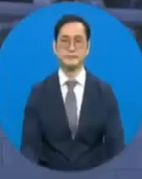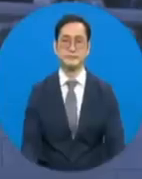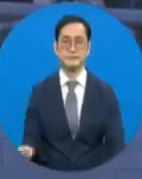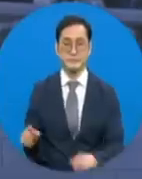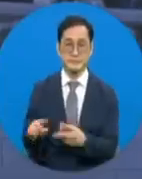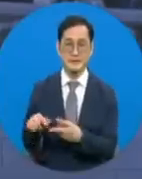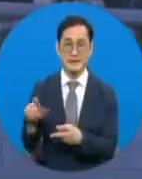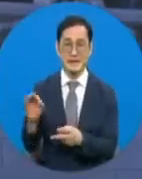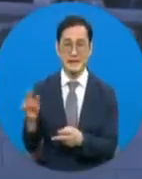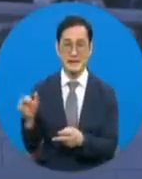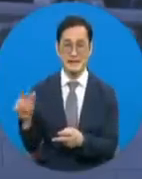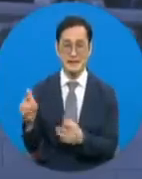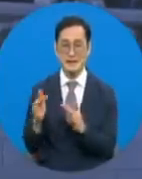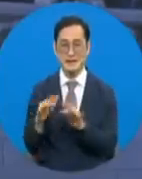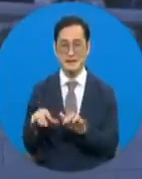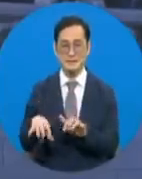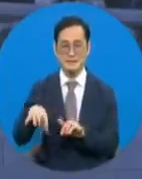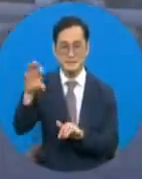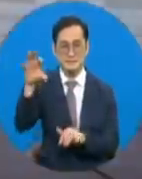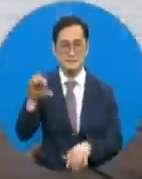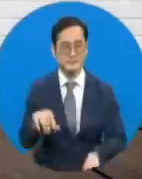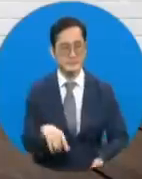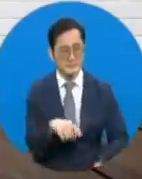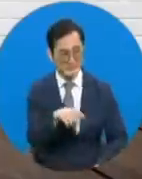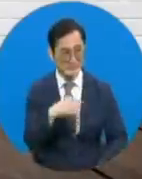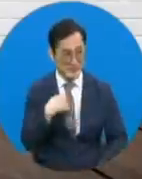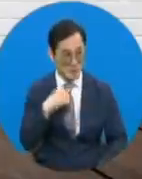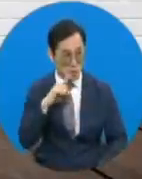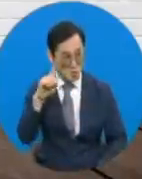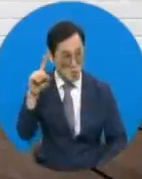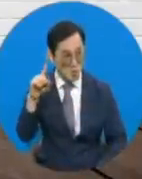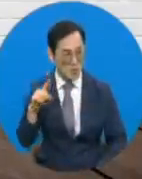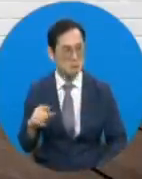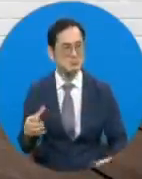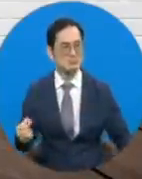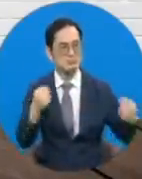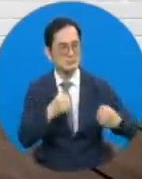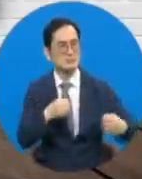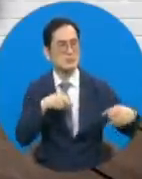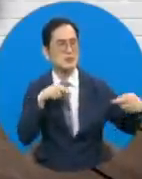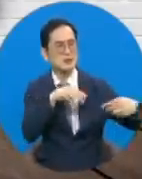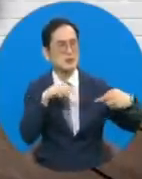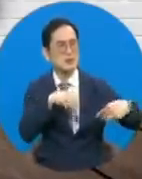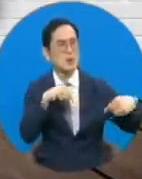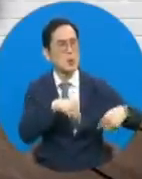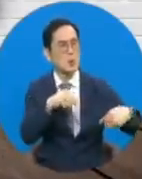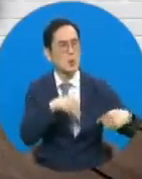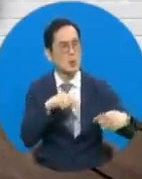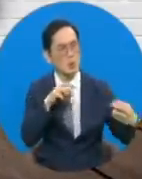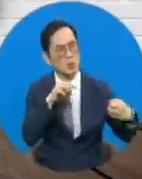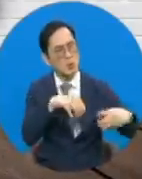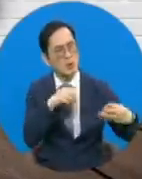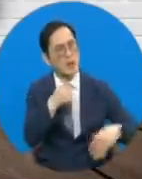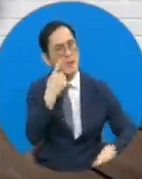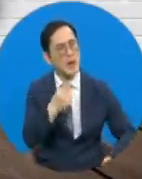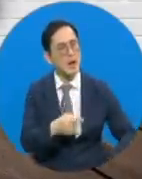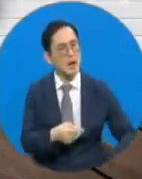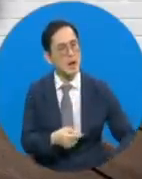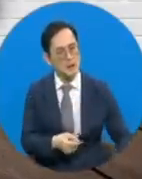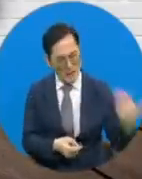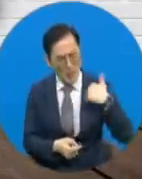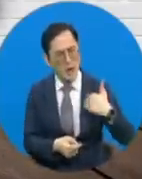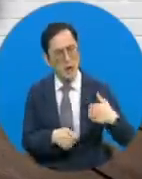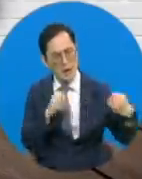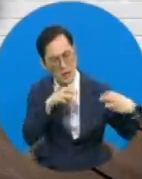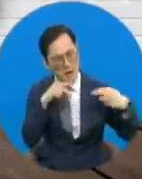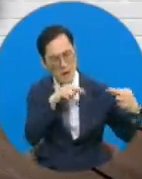아침에 SNS를 통해서 이런 입장을 밝혔습니다. 김남국 의원, 나랑 1대1 공개 토론을 하자 이렇게 제안을 했습니다. 전용기 의원님, 네.